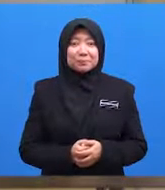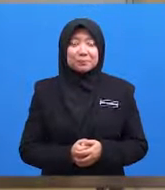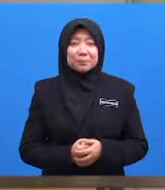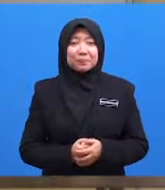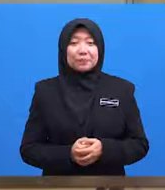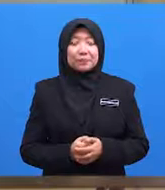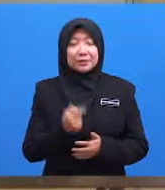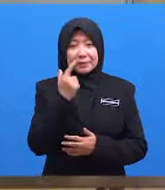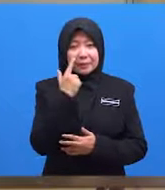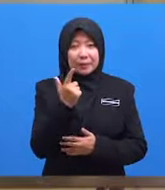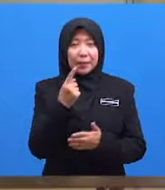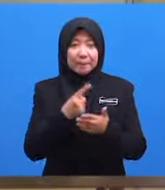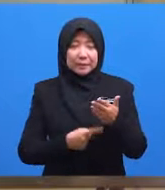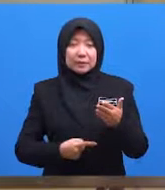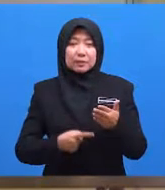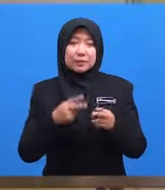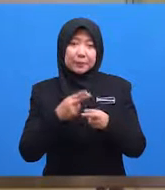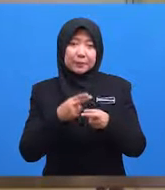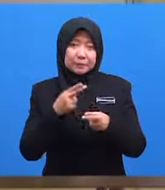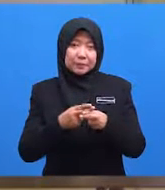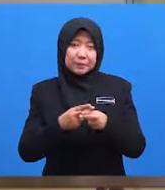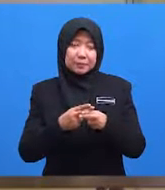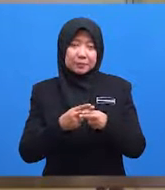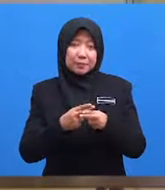Mari kita lihat apakah nama-nama pasta